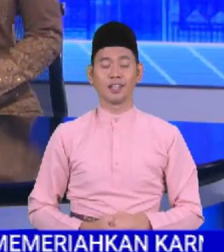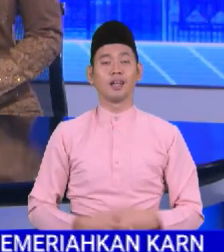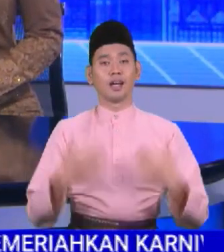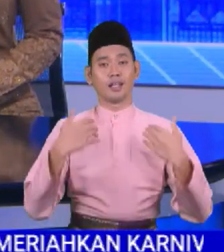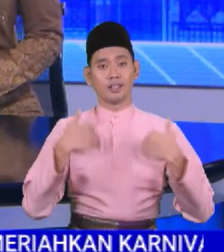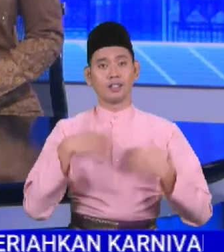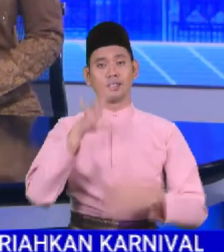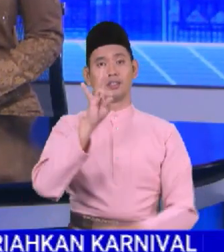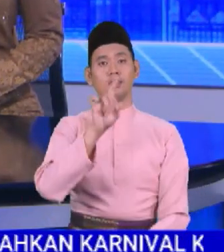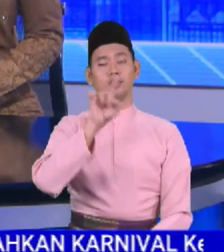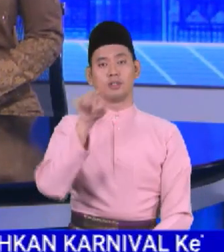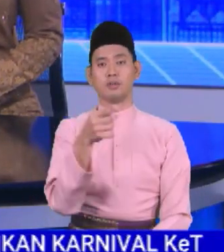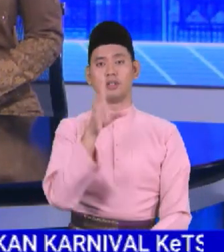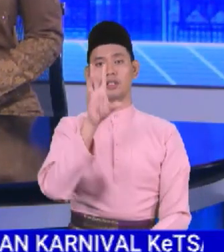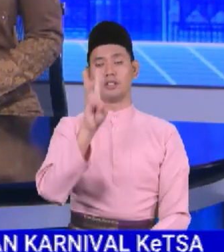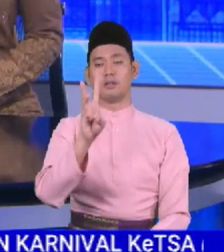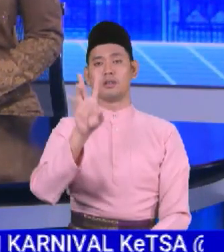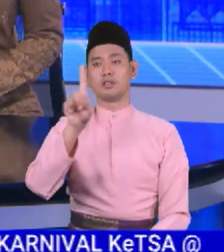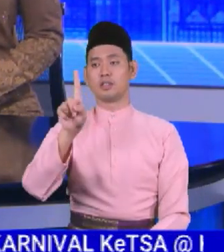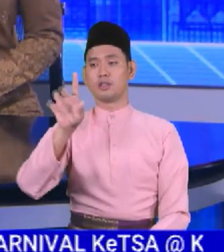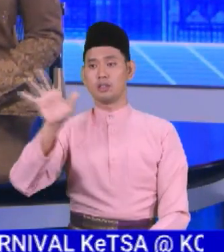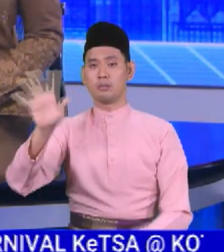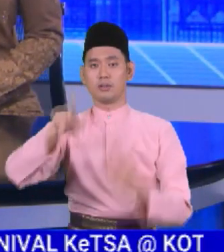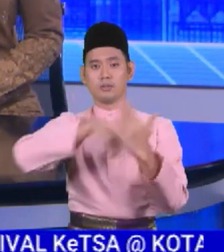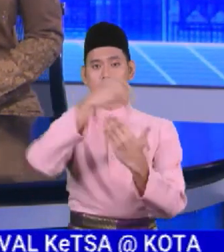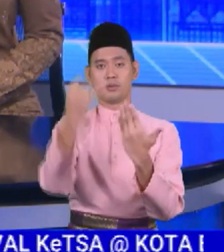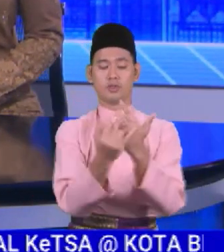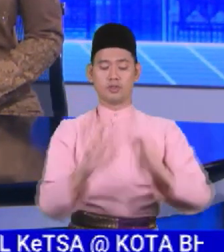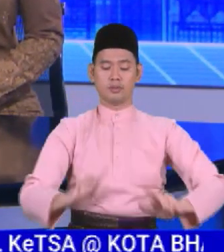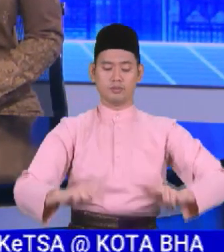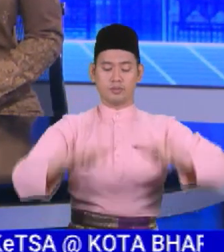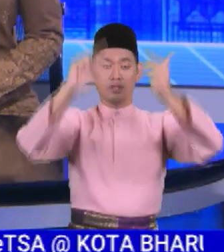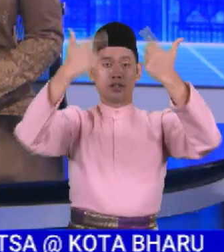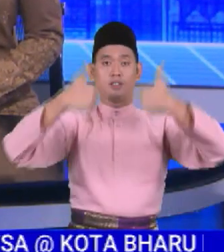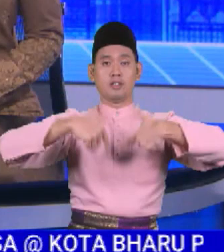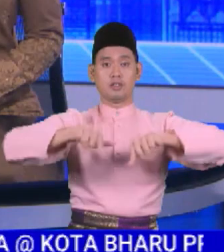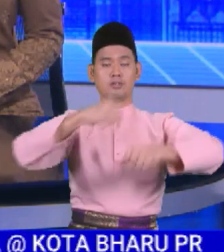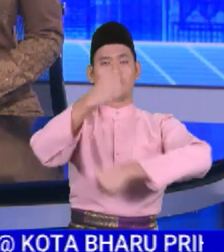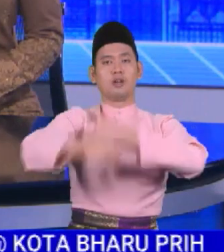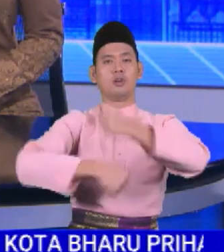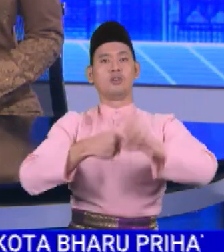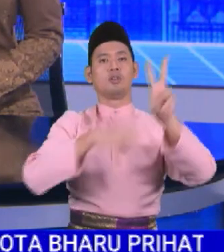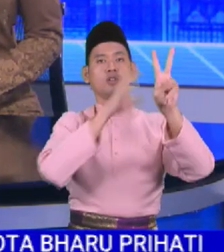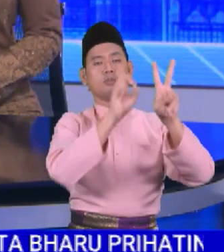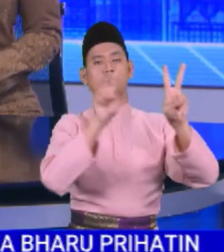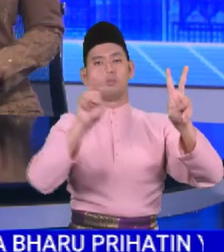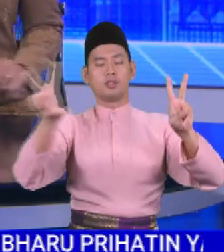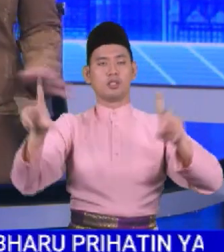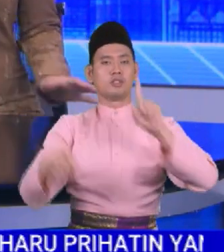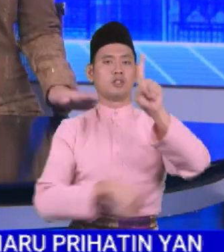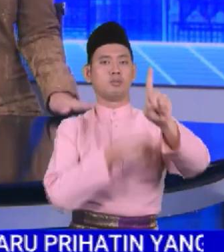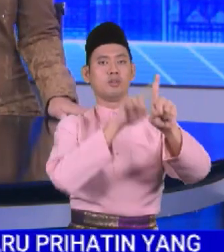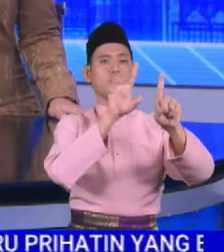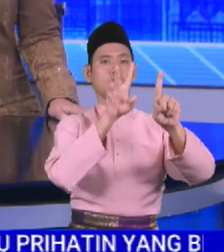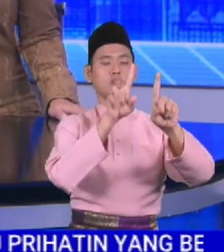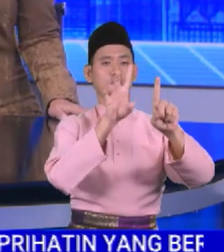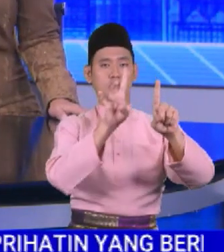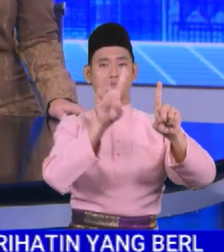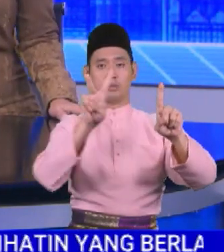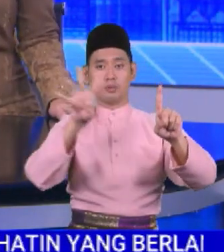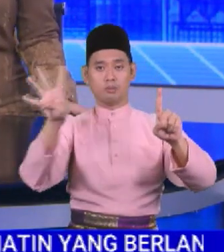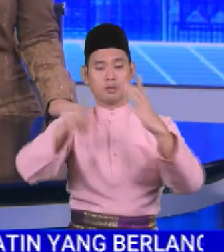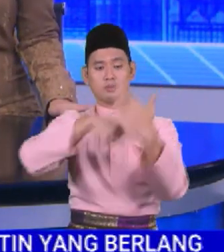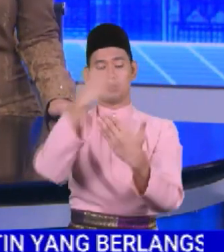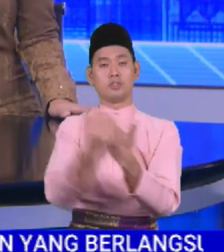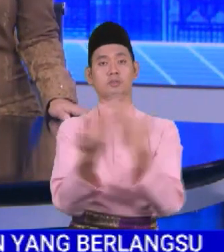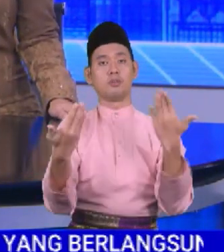Sebanyak 7,615 projek pembangunan akan dilaksanakan tahun depan merangkumi 1,724 projek baharu dan